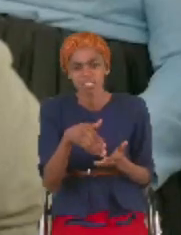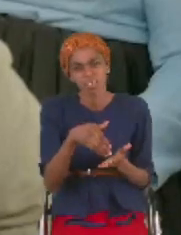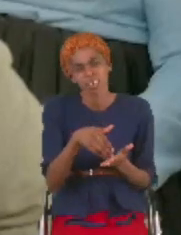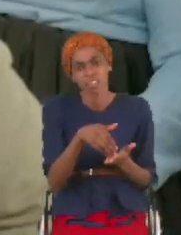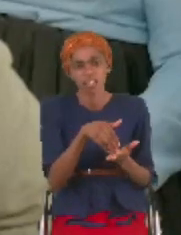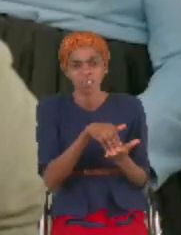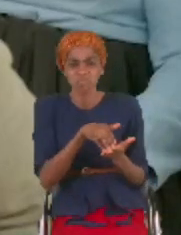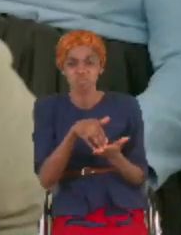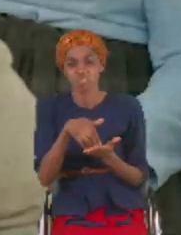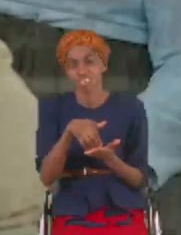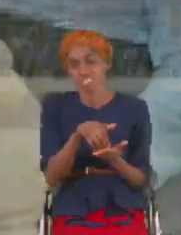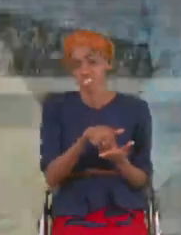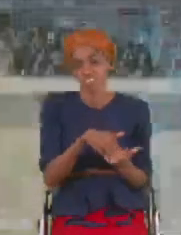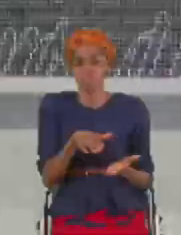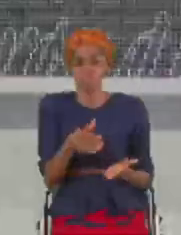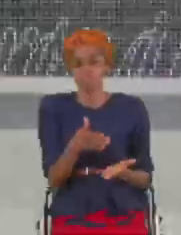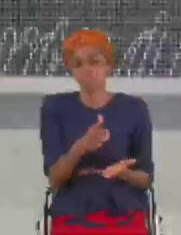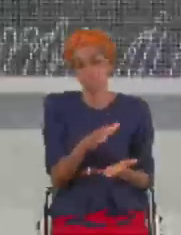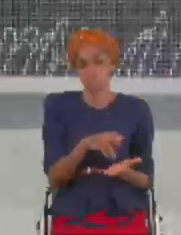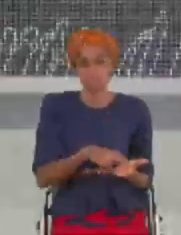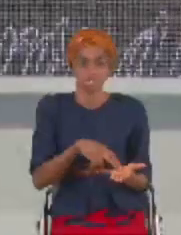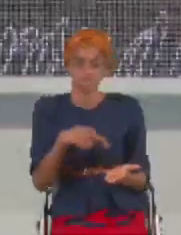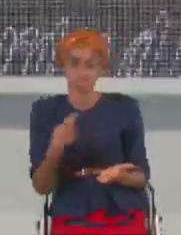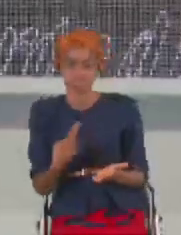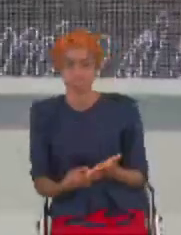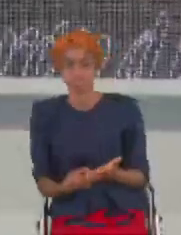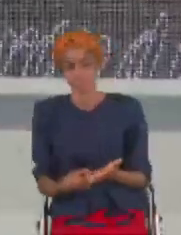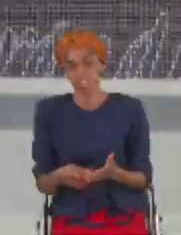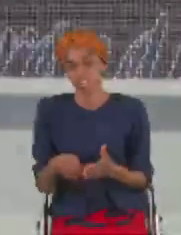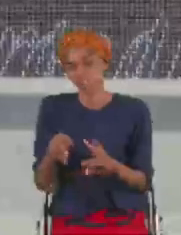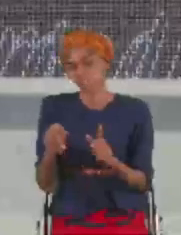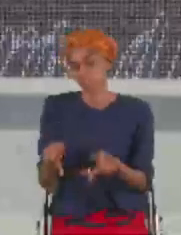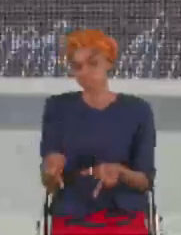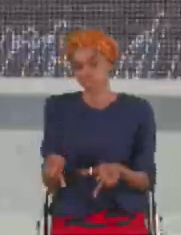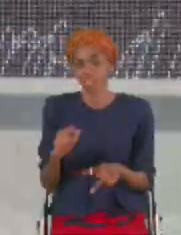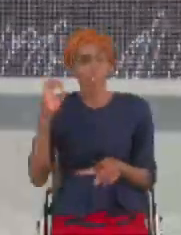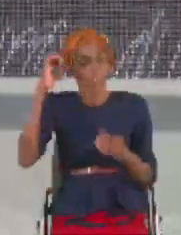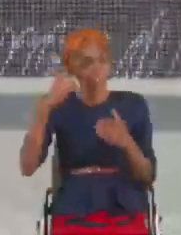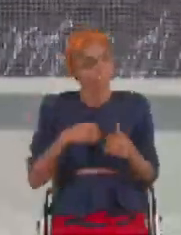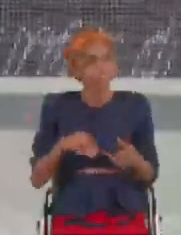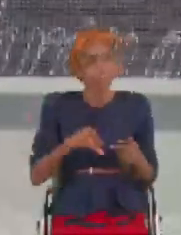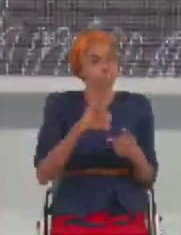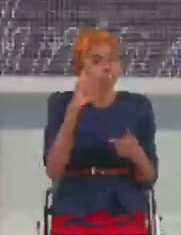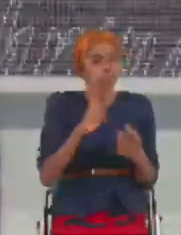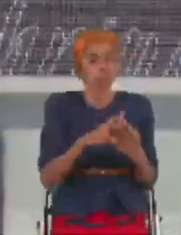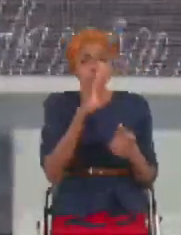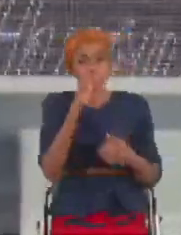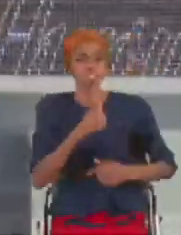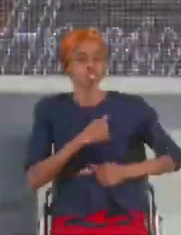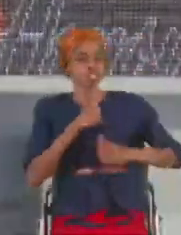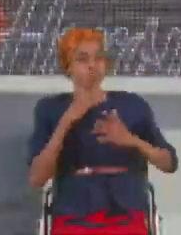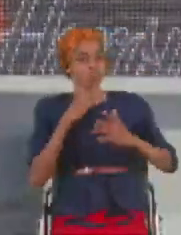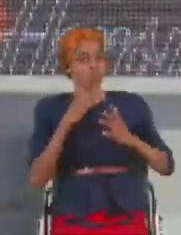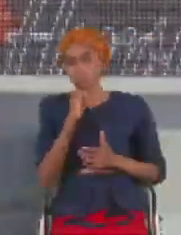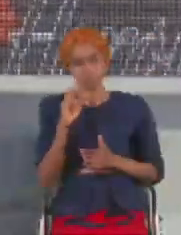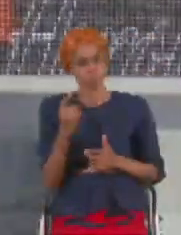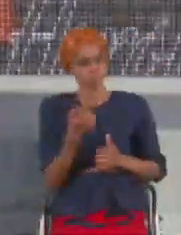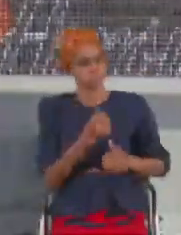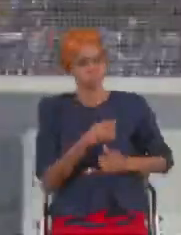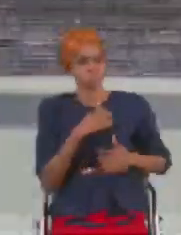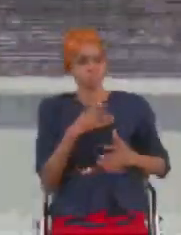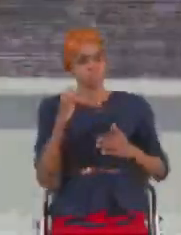une personne moche faible un civil et a choisi pour être soldat pas seulement un